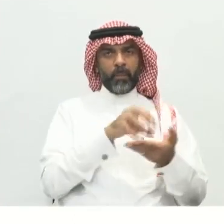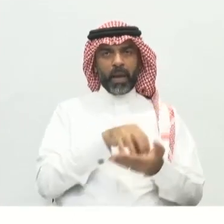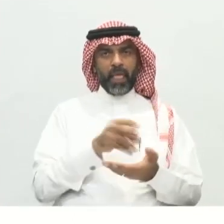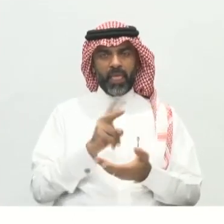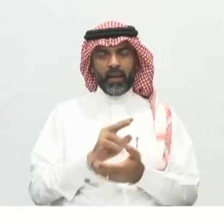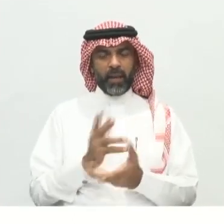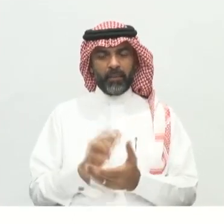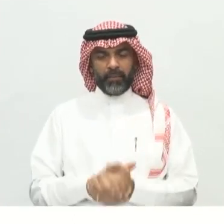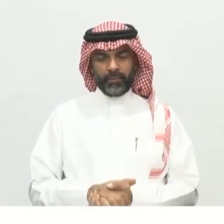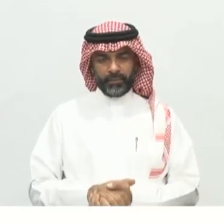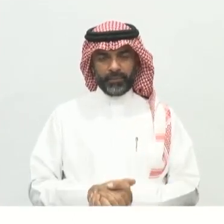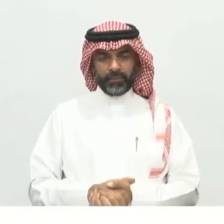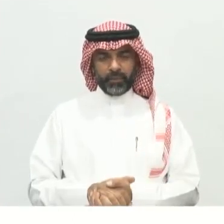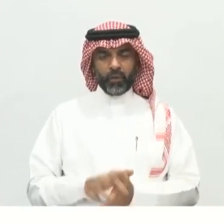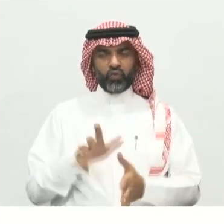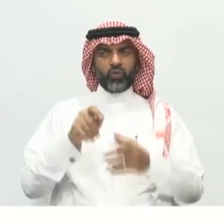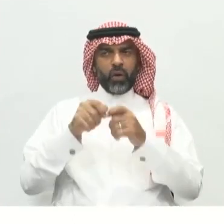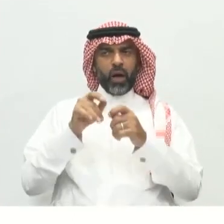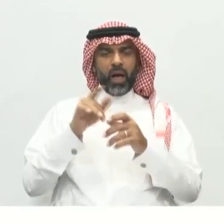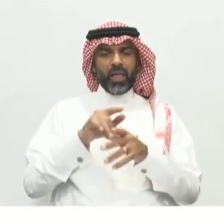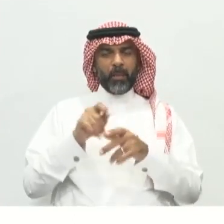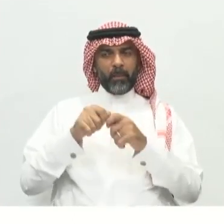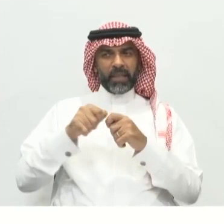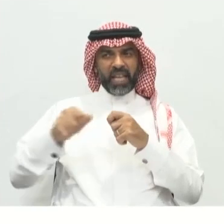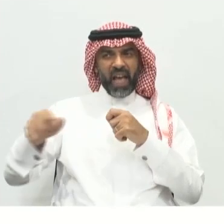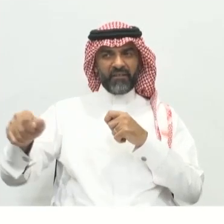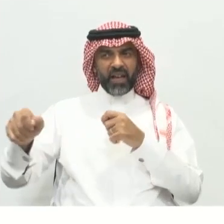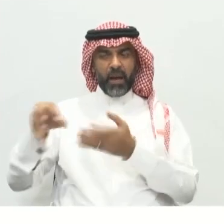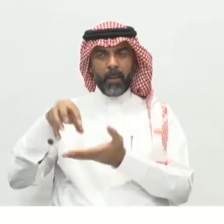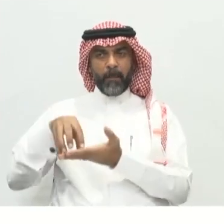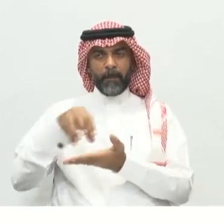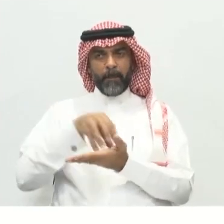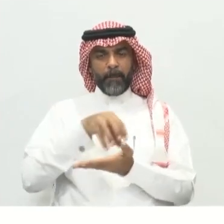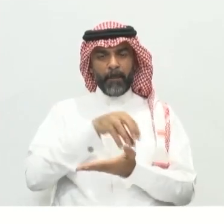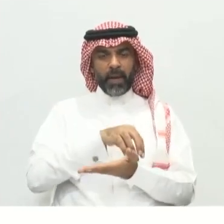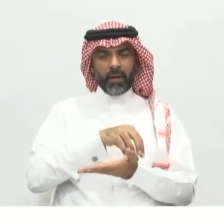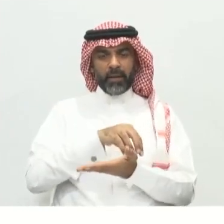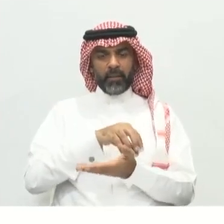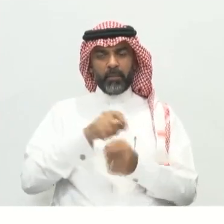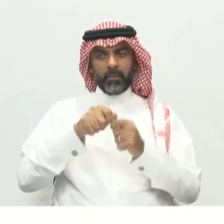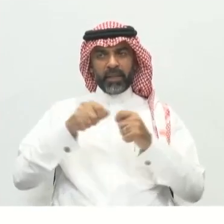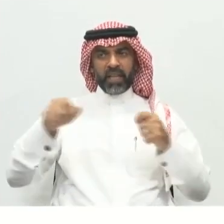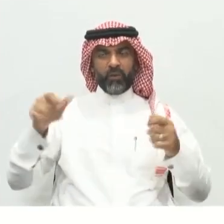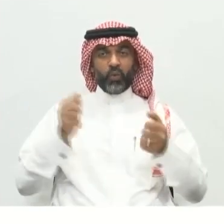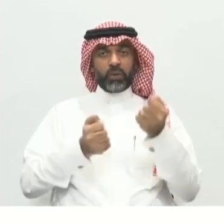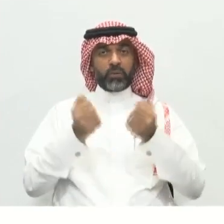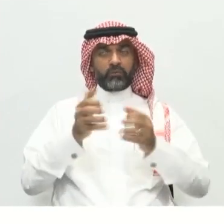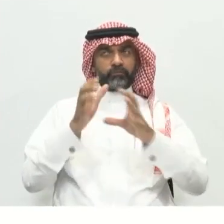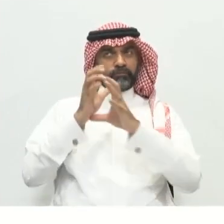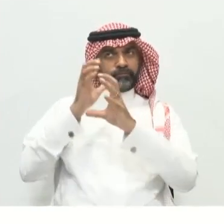من المشاكل المسافه بين الا الاكن التي يجب زيارتها وسعه المركبات